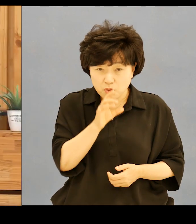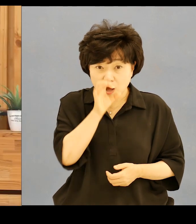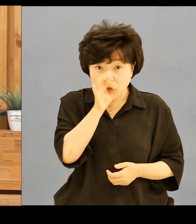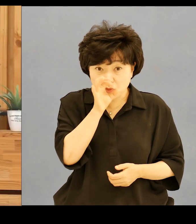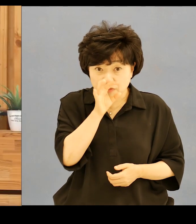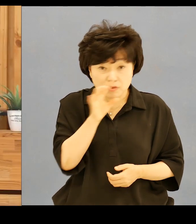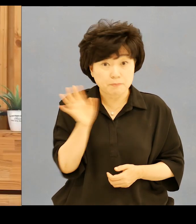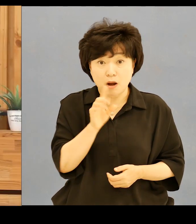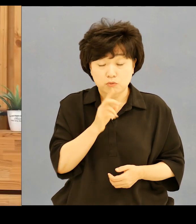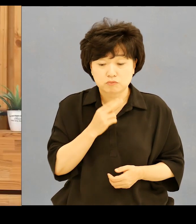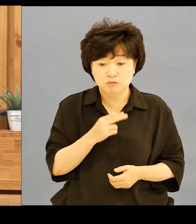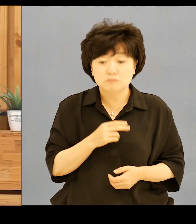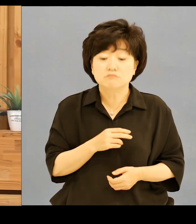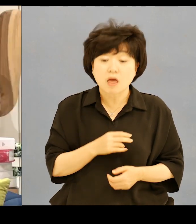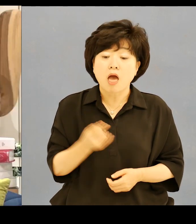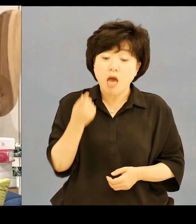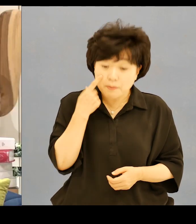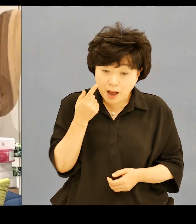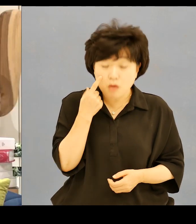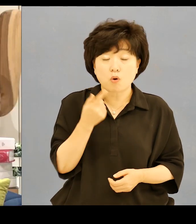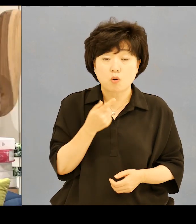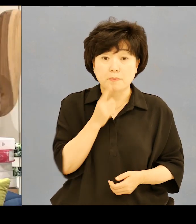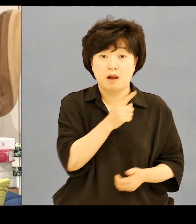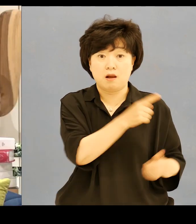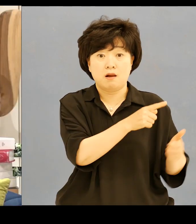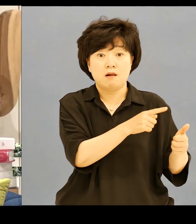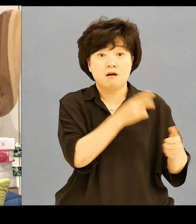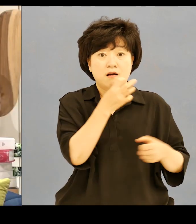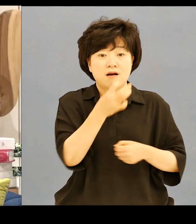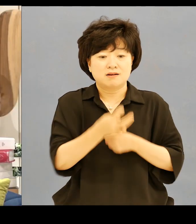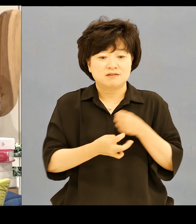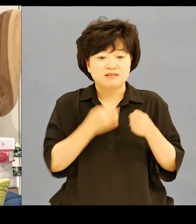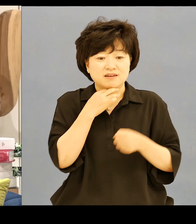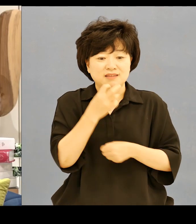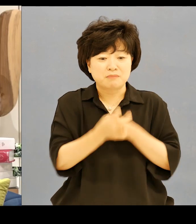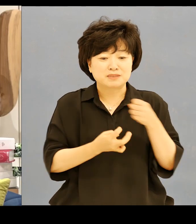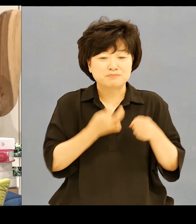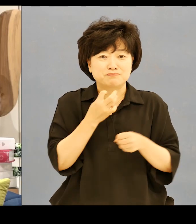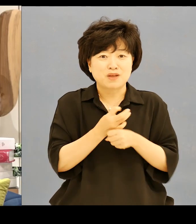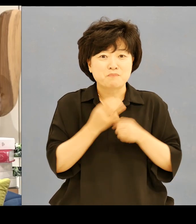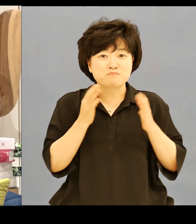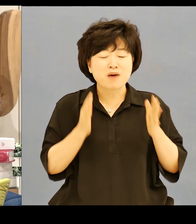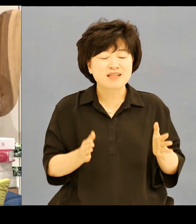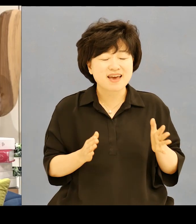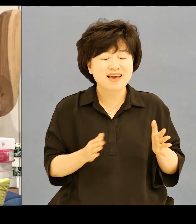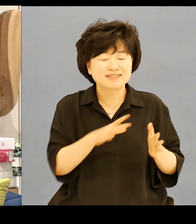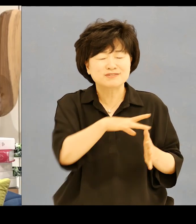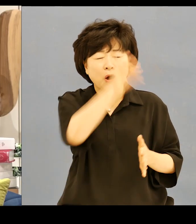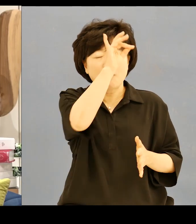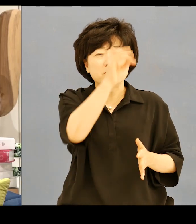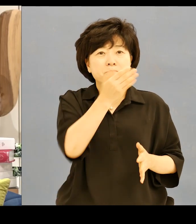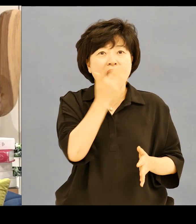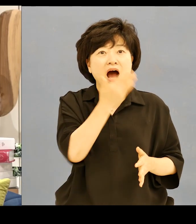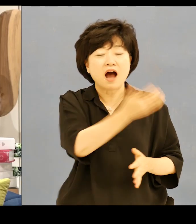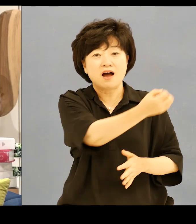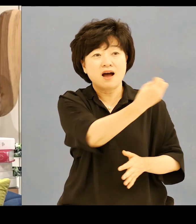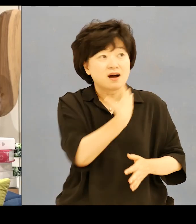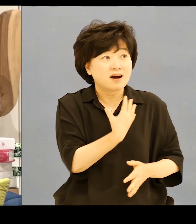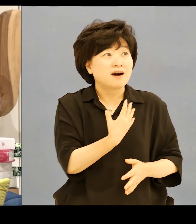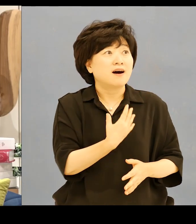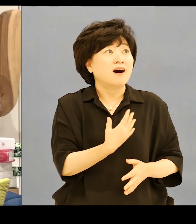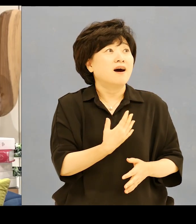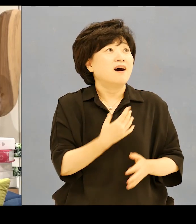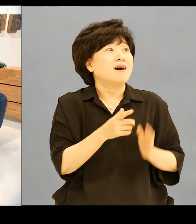제 30년 인생에 처음 그런 말 들어서 제가 부모님 앞에서 잘 안 울거든요. 그때는